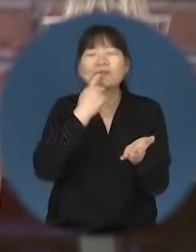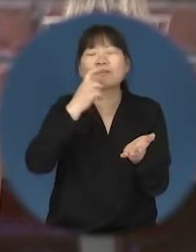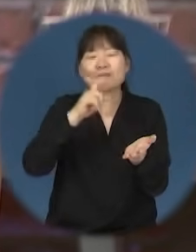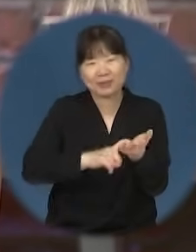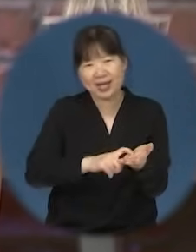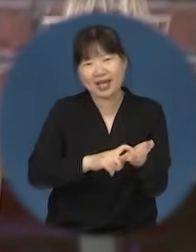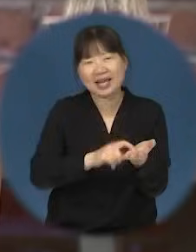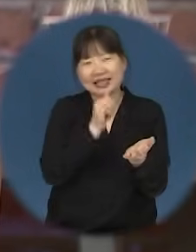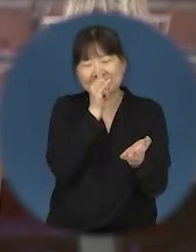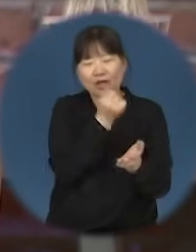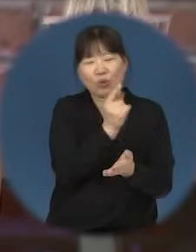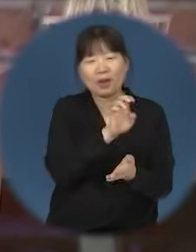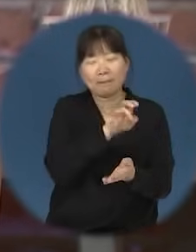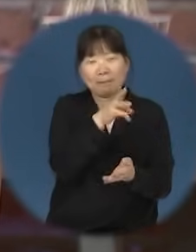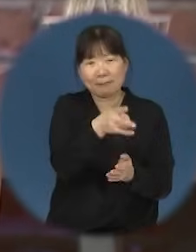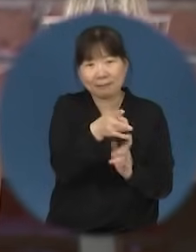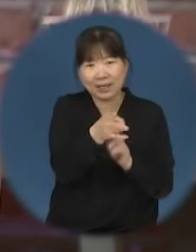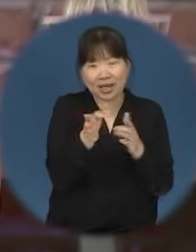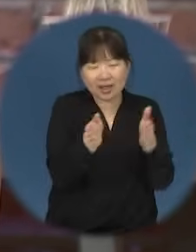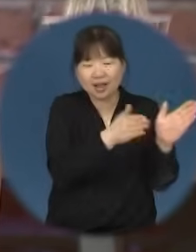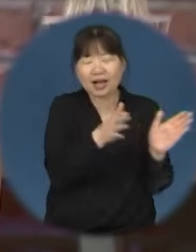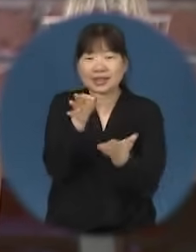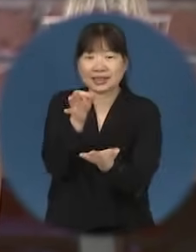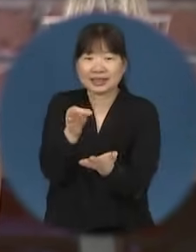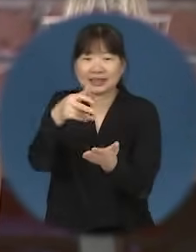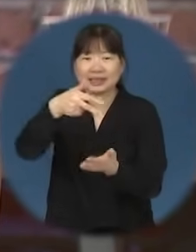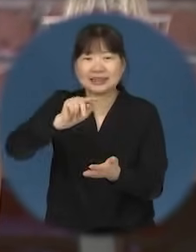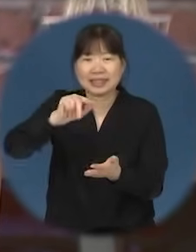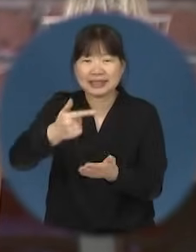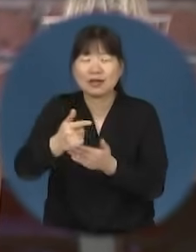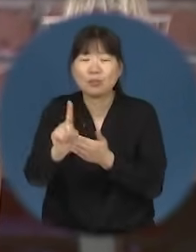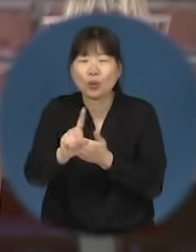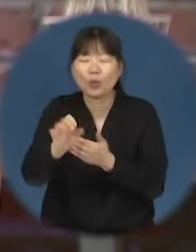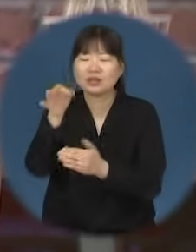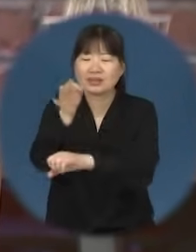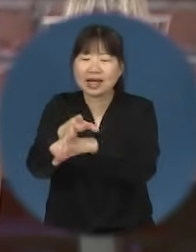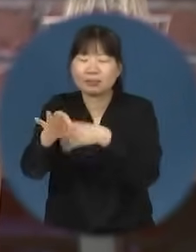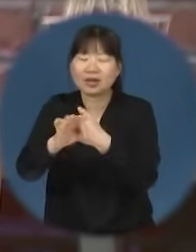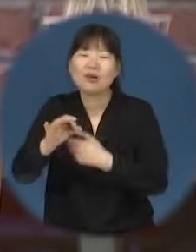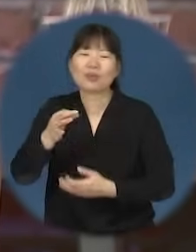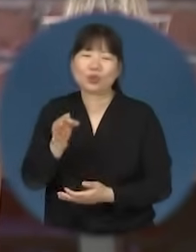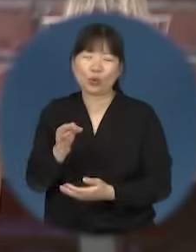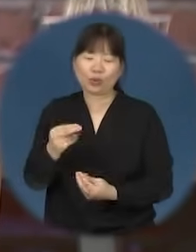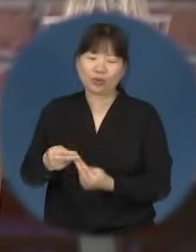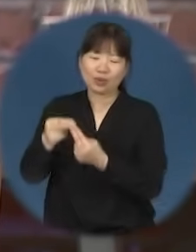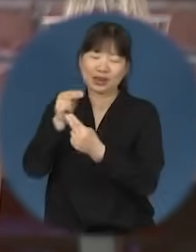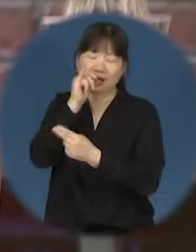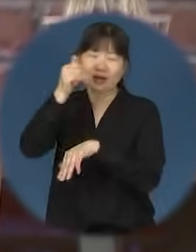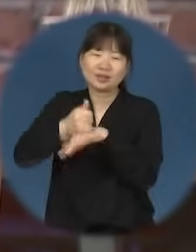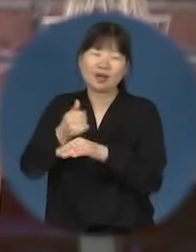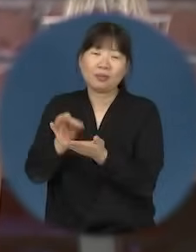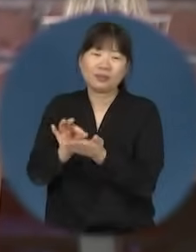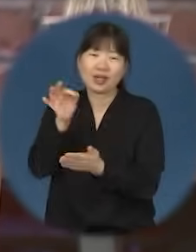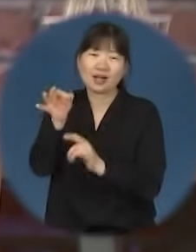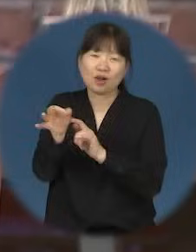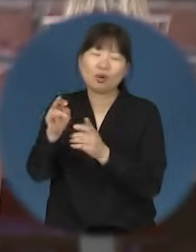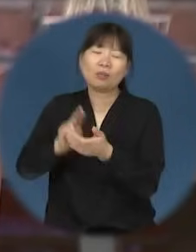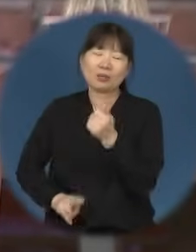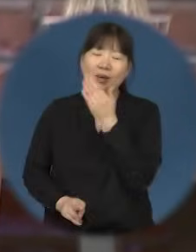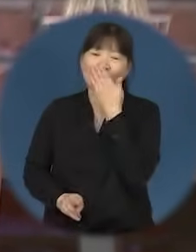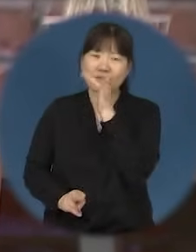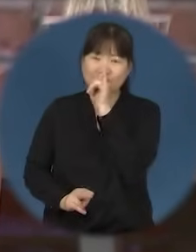구조가 돼 있는 게 화폐고, 예. 그다음에 자산은 이거를 사면 돈이 된다. 나중에 좀 비싼 가격에 팔수